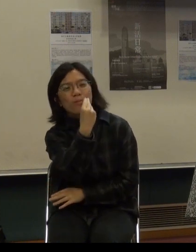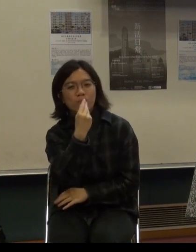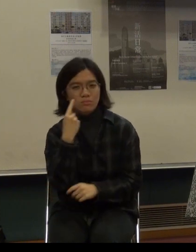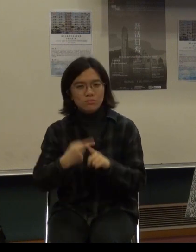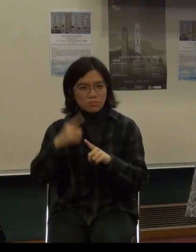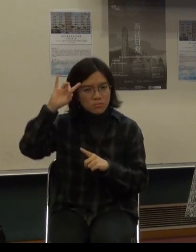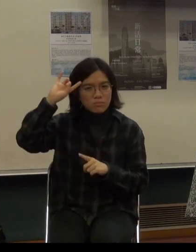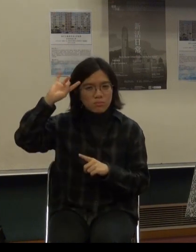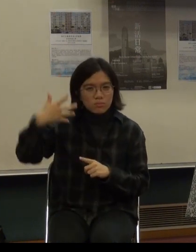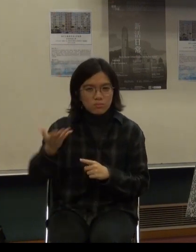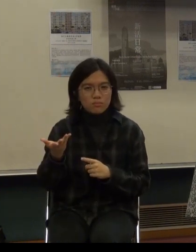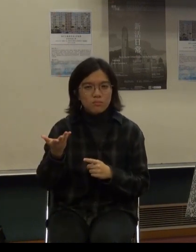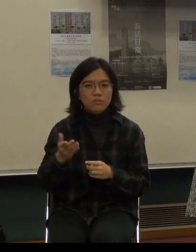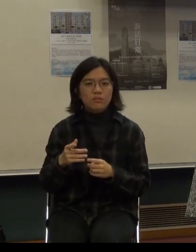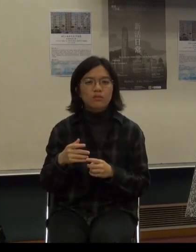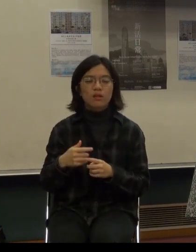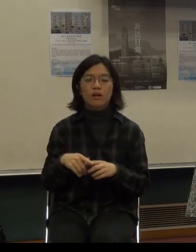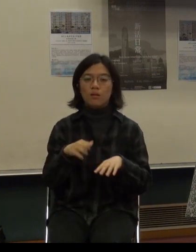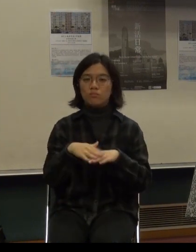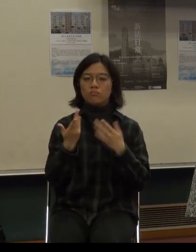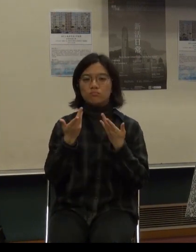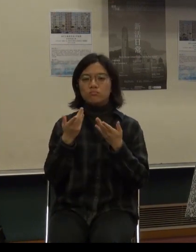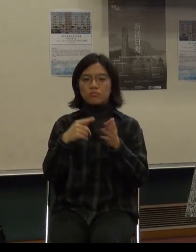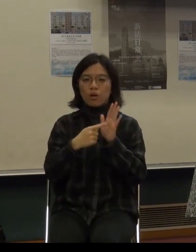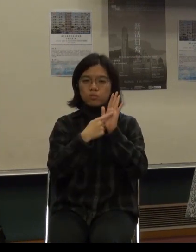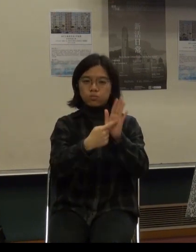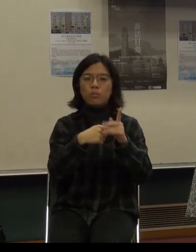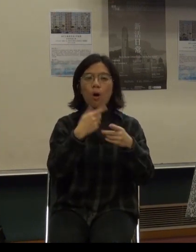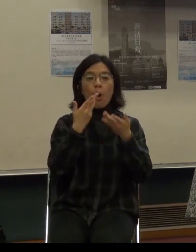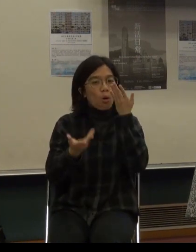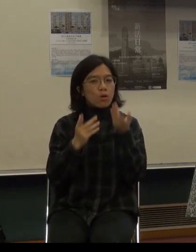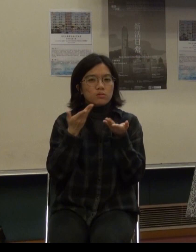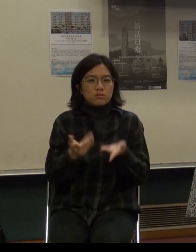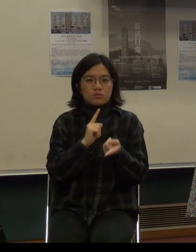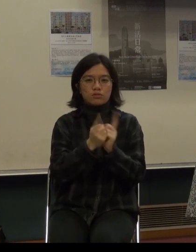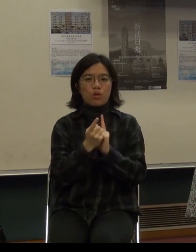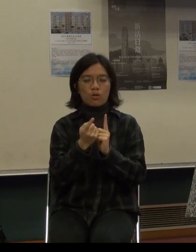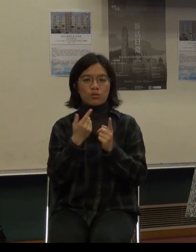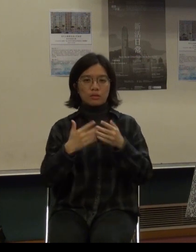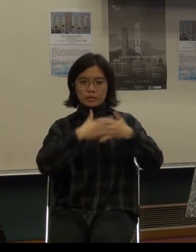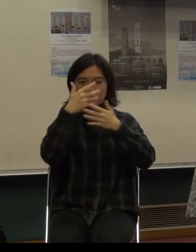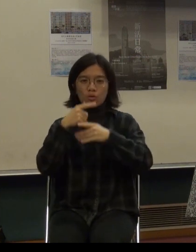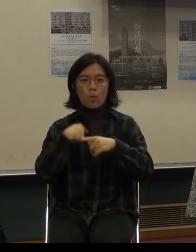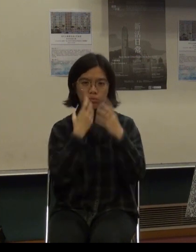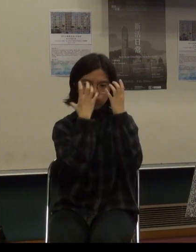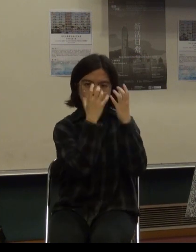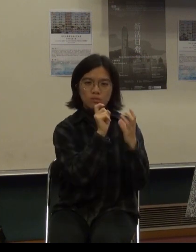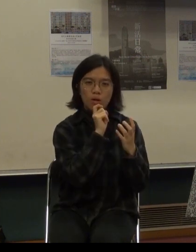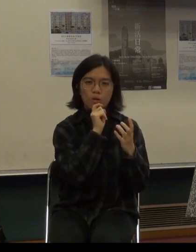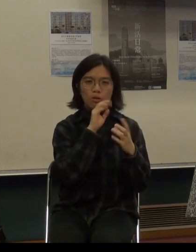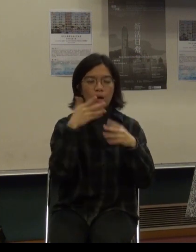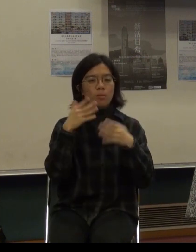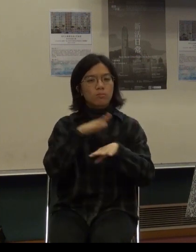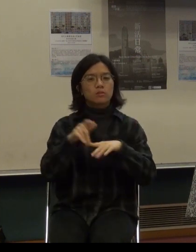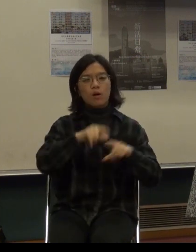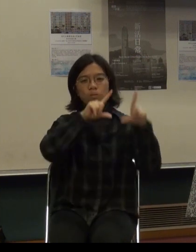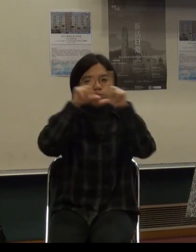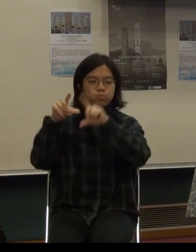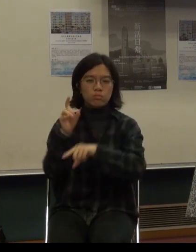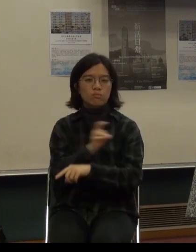咗，即使你好關心現代建築，都可以完全平衡而過錯過嘅一啲好日常嘅建築，我覺